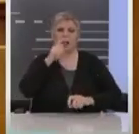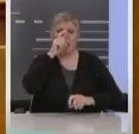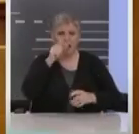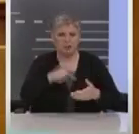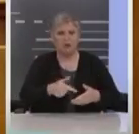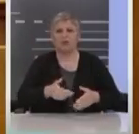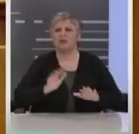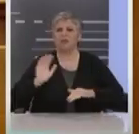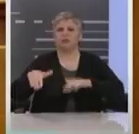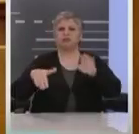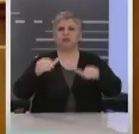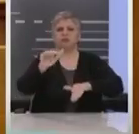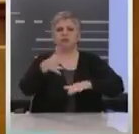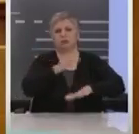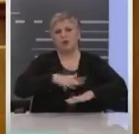την Αττική σε όλη τη χώρα.